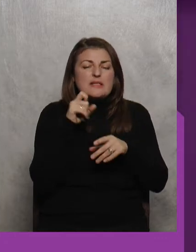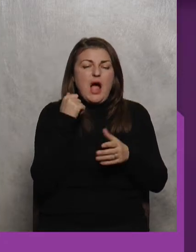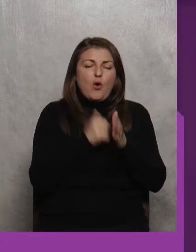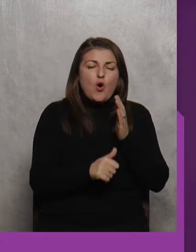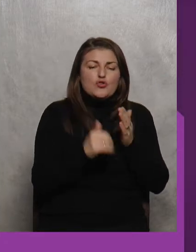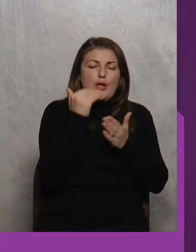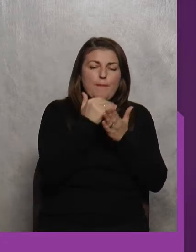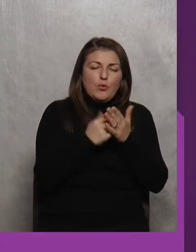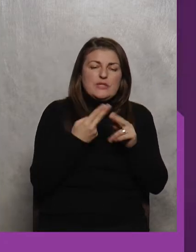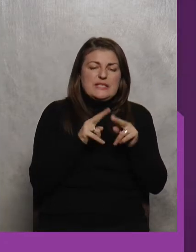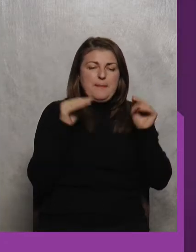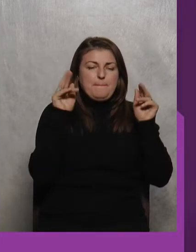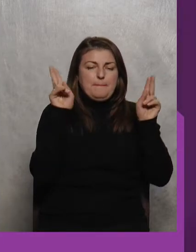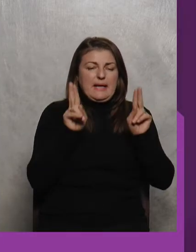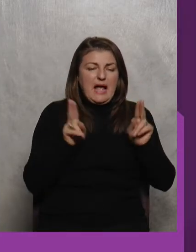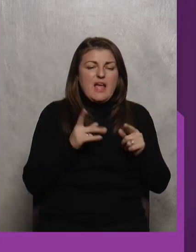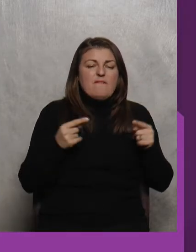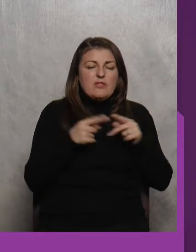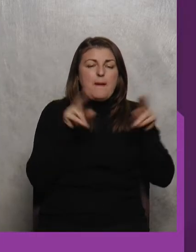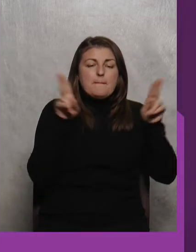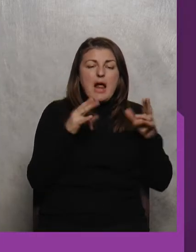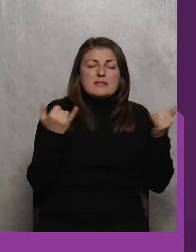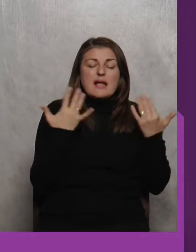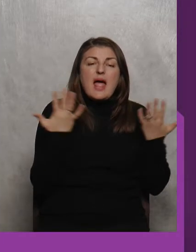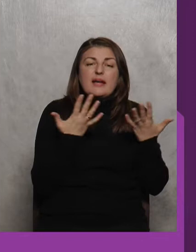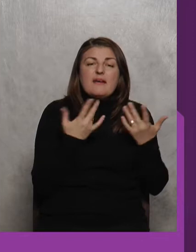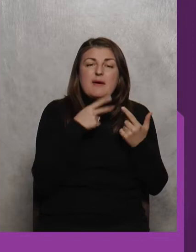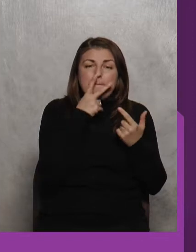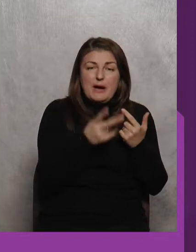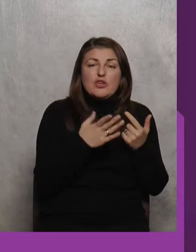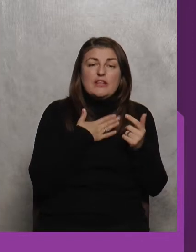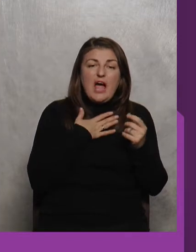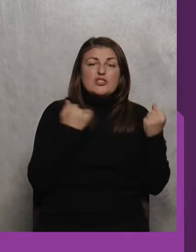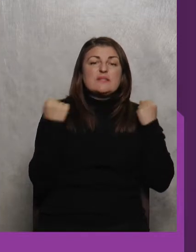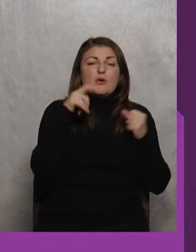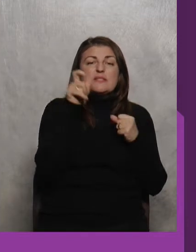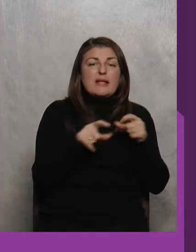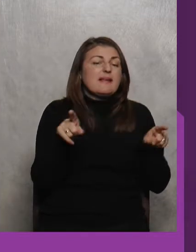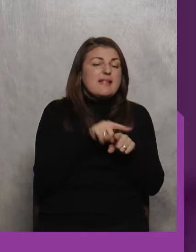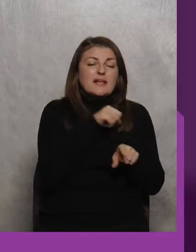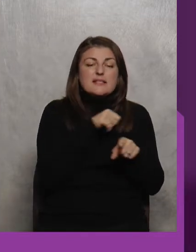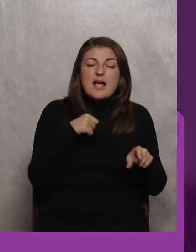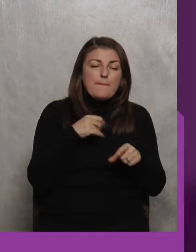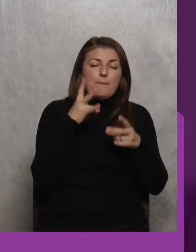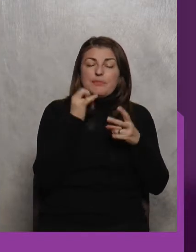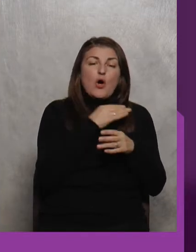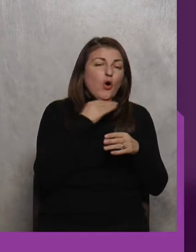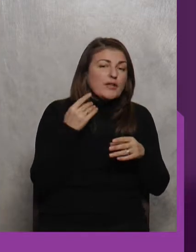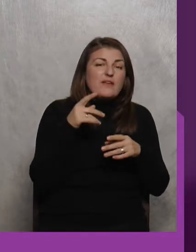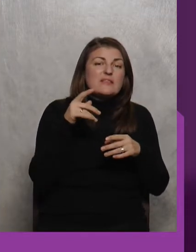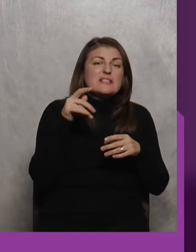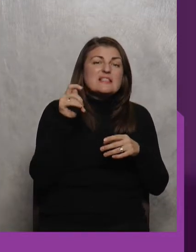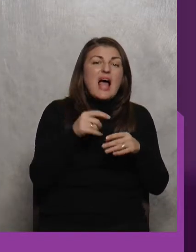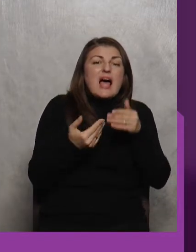пунктик цих правил. І відповідно зараз правила, які, от бачите, наш спортсмен так само не хотів